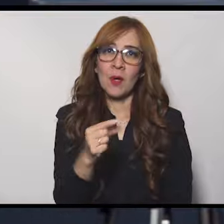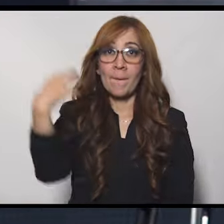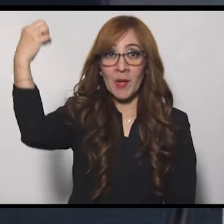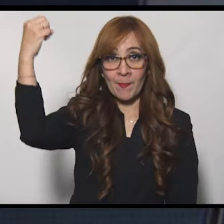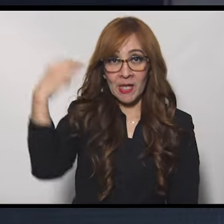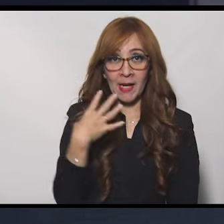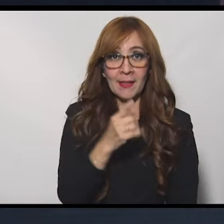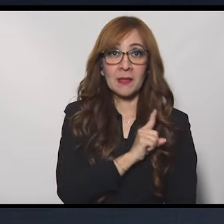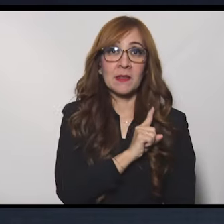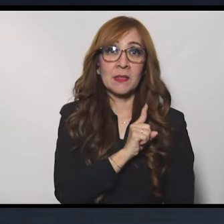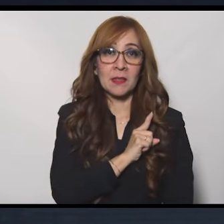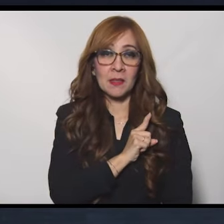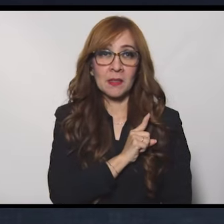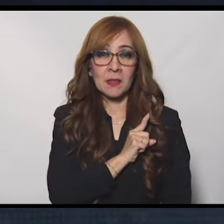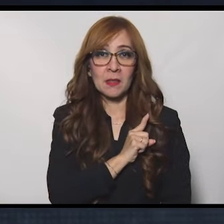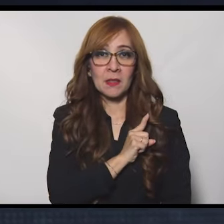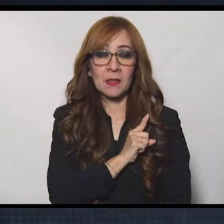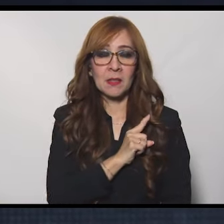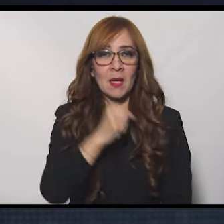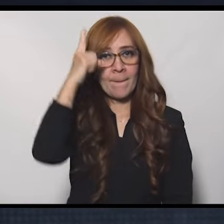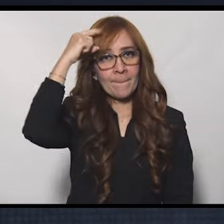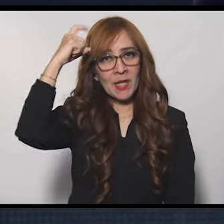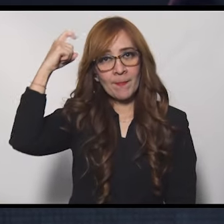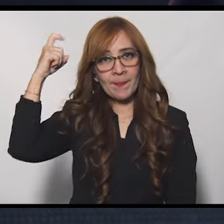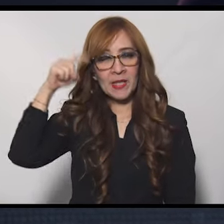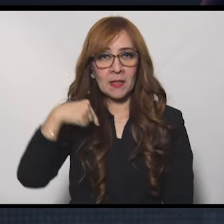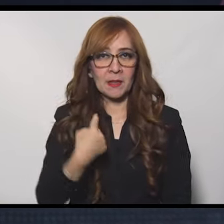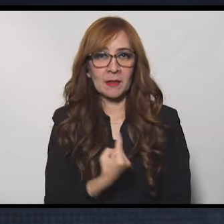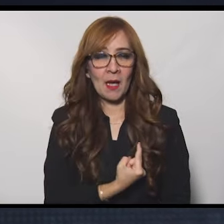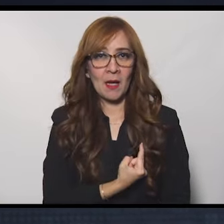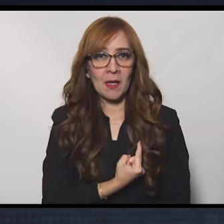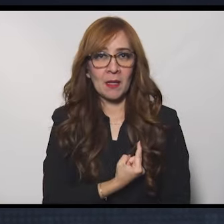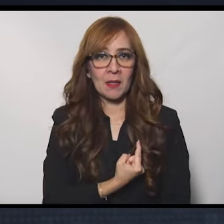diri kita sendiri. Our dream